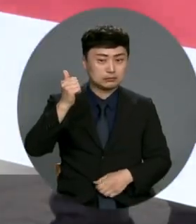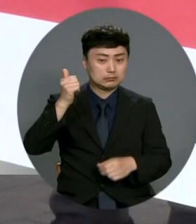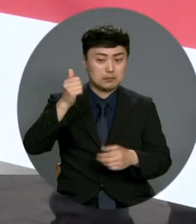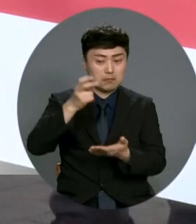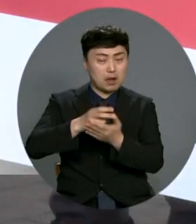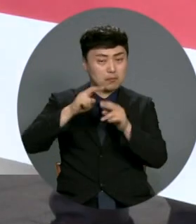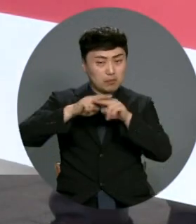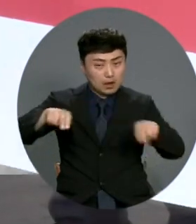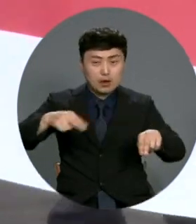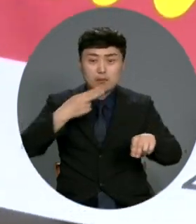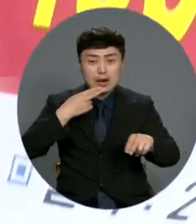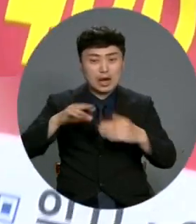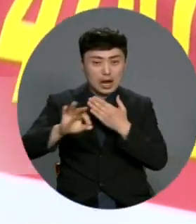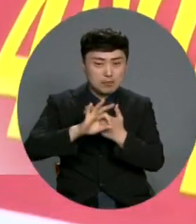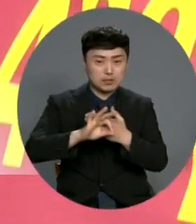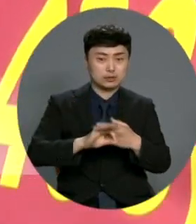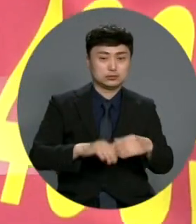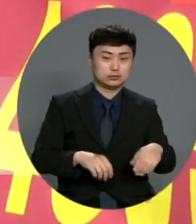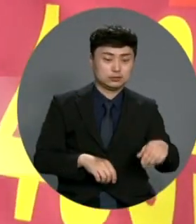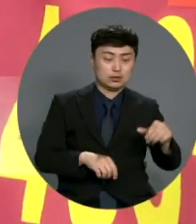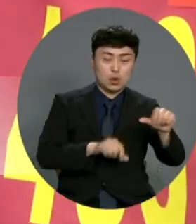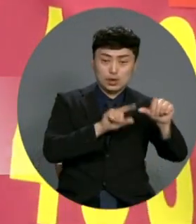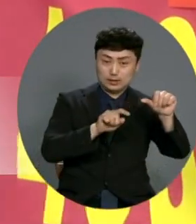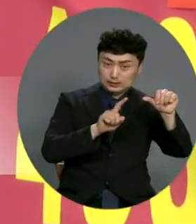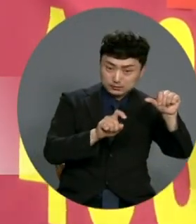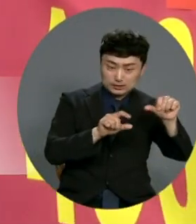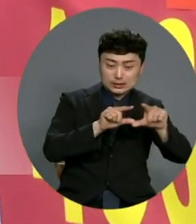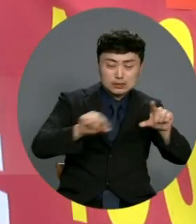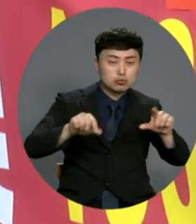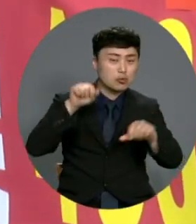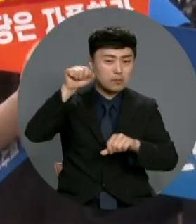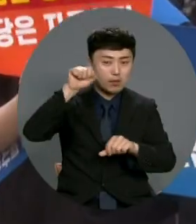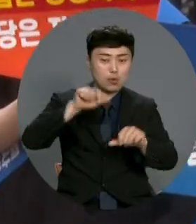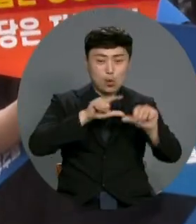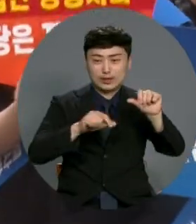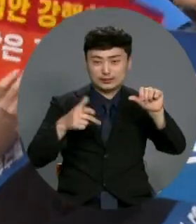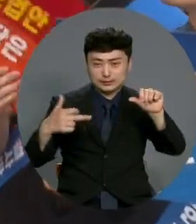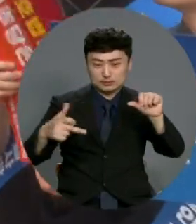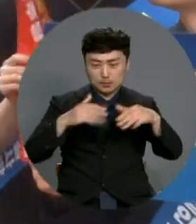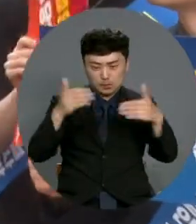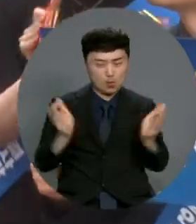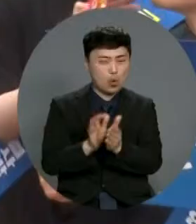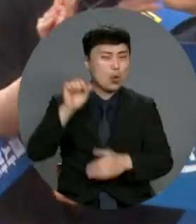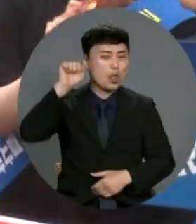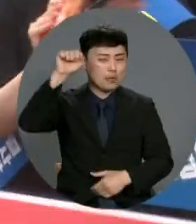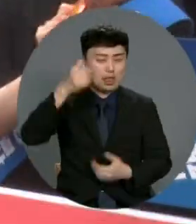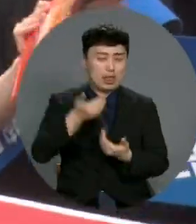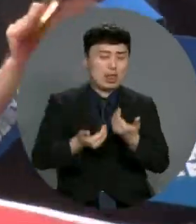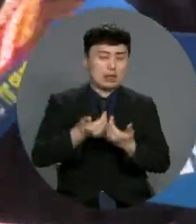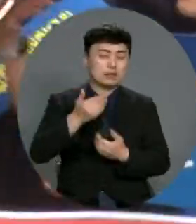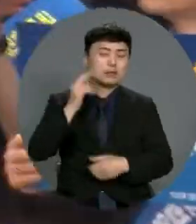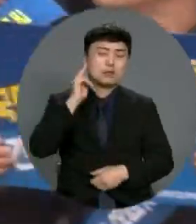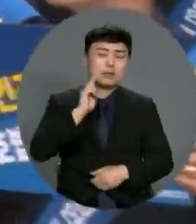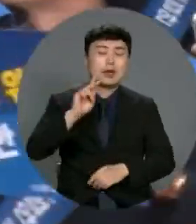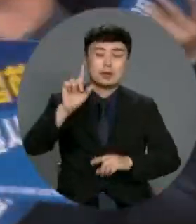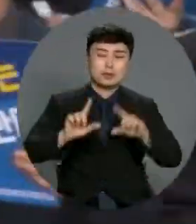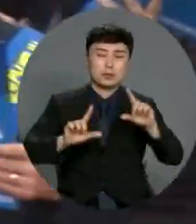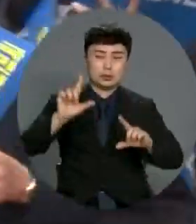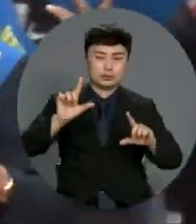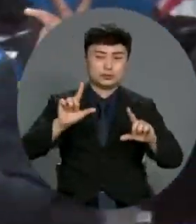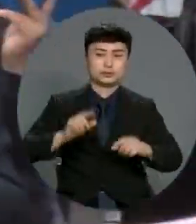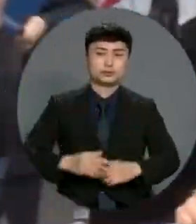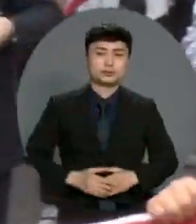경우 오는 11일 부분파업, 17일 전면파업을 예고하고 있어 갈등이 커지고 있습니다. MBC 뉴스